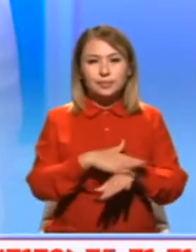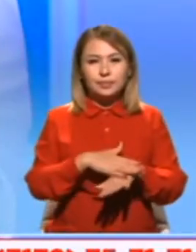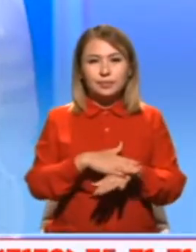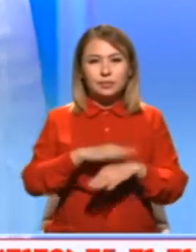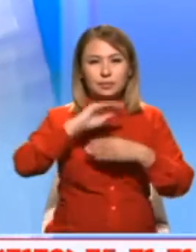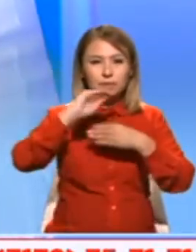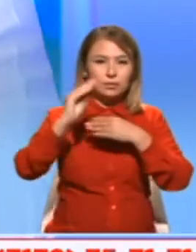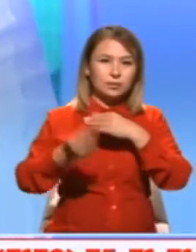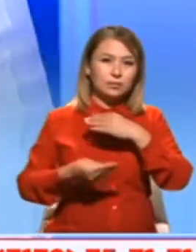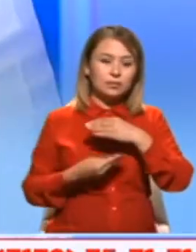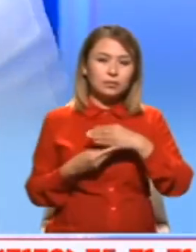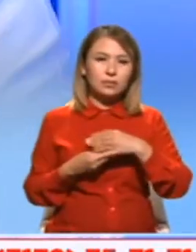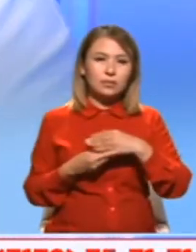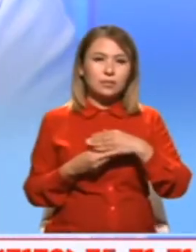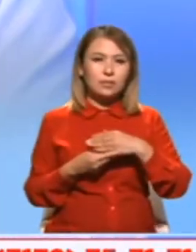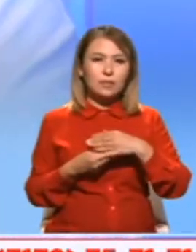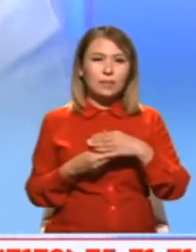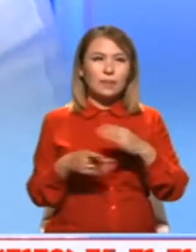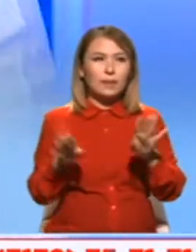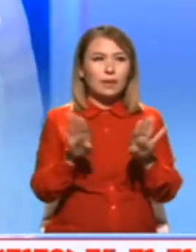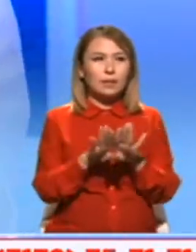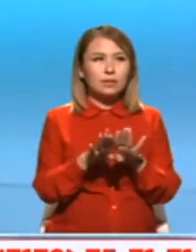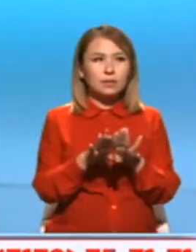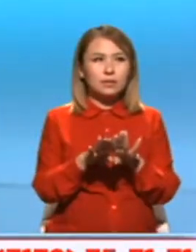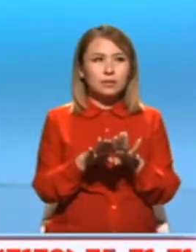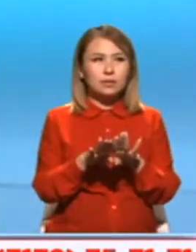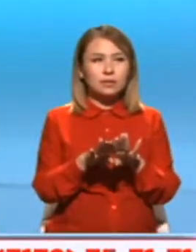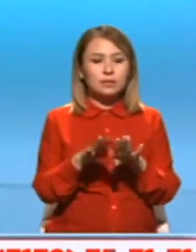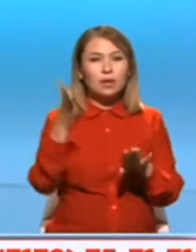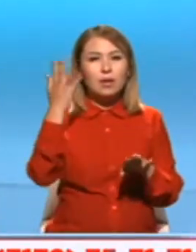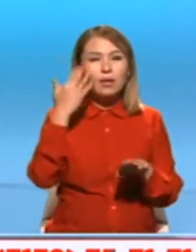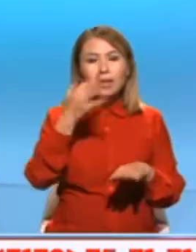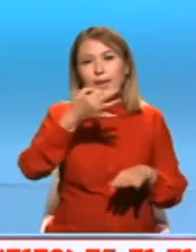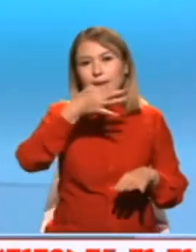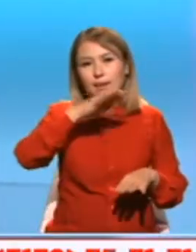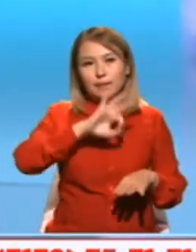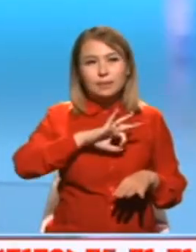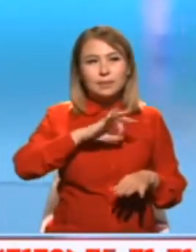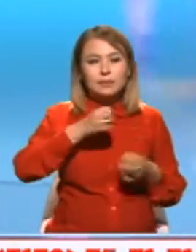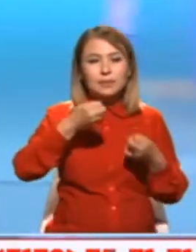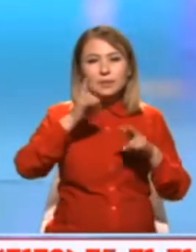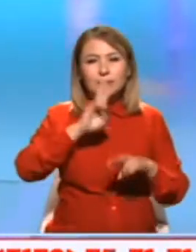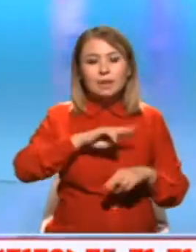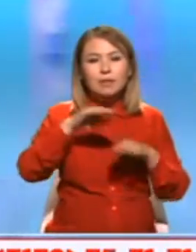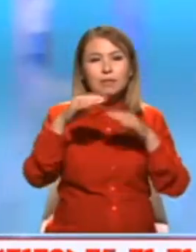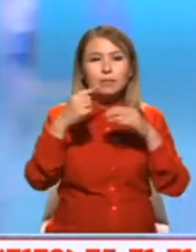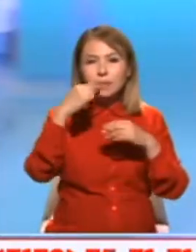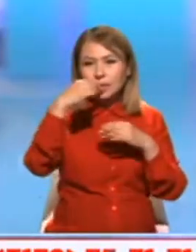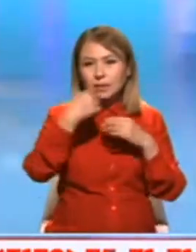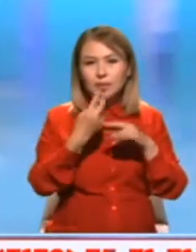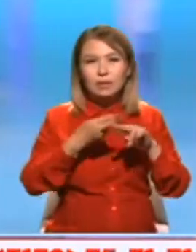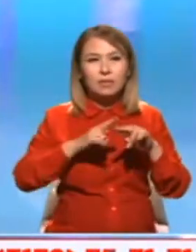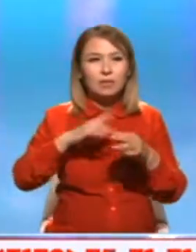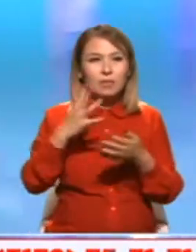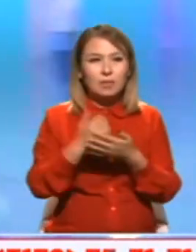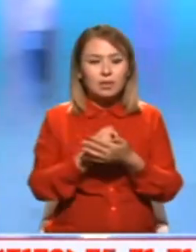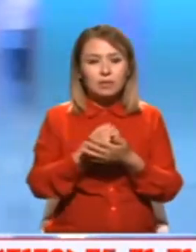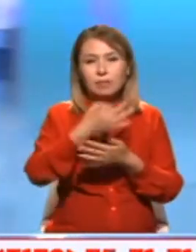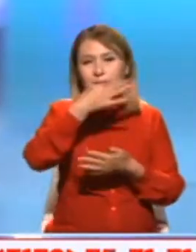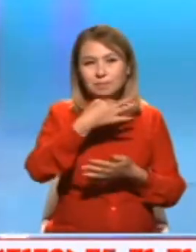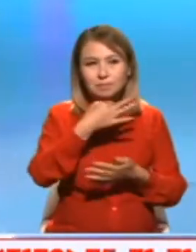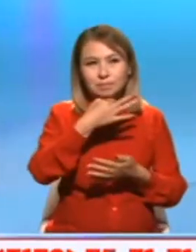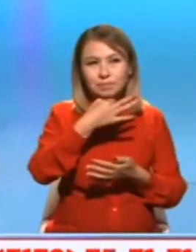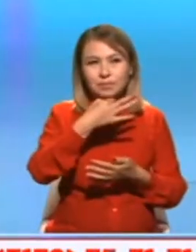қоректік заттар, өздеріңізге бір белгілі, тілдің астына қойып дәрі ішетін адамдар бар ғой. Вот сол кезде, яғни тіл тамырға